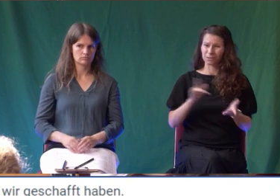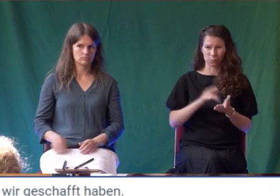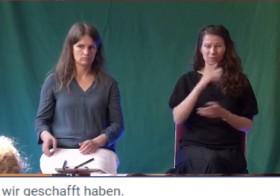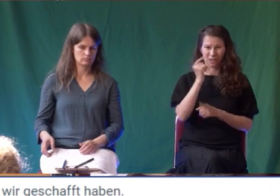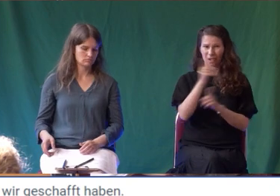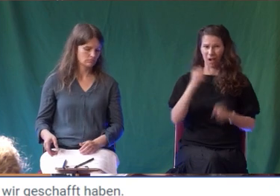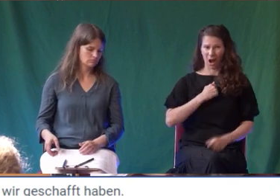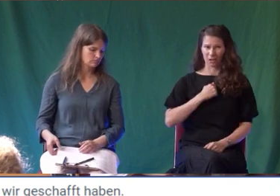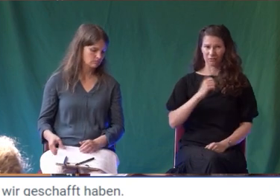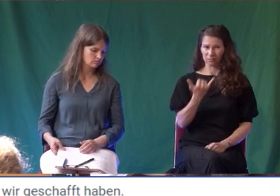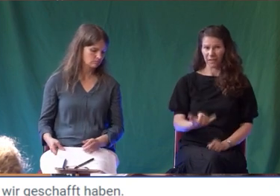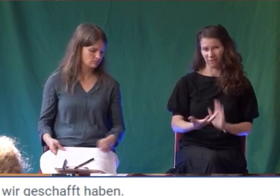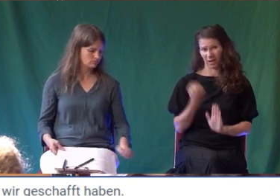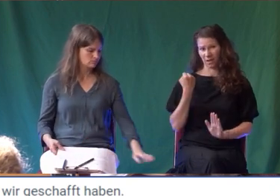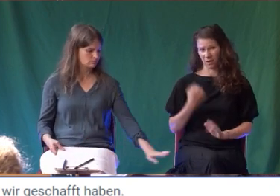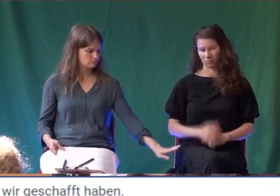werden